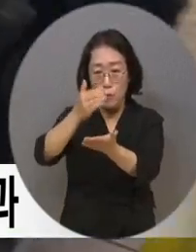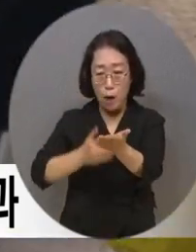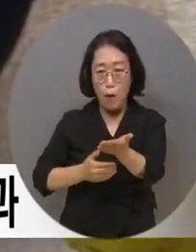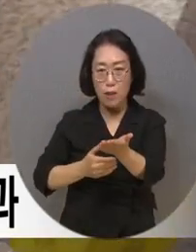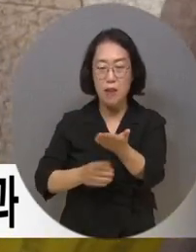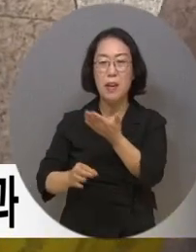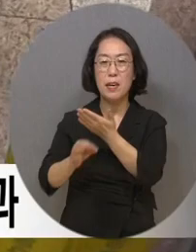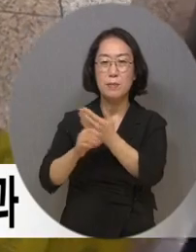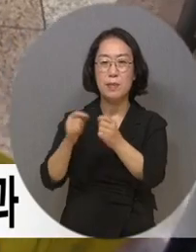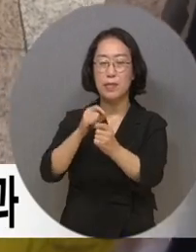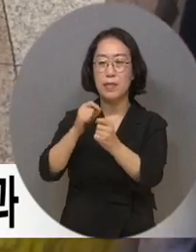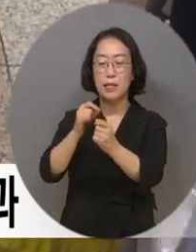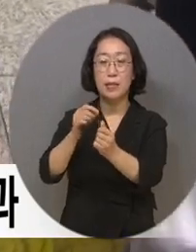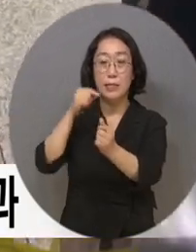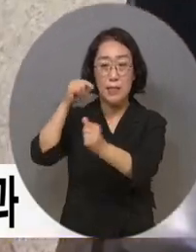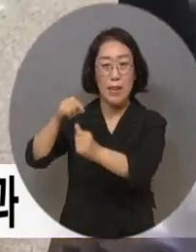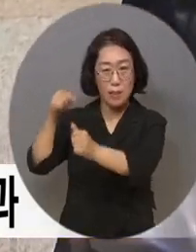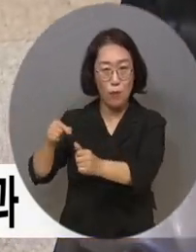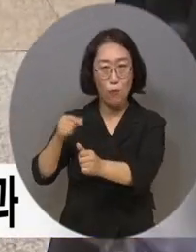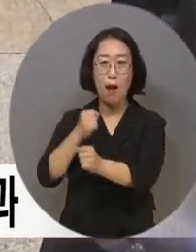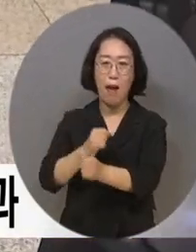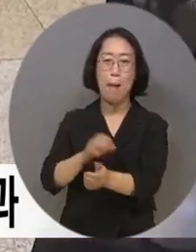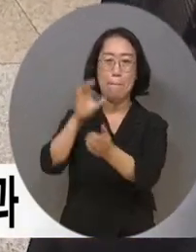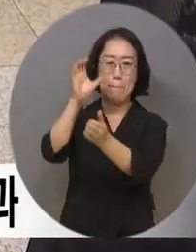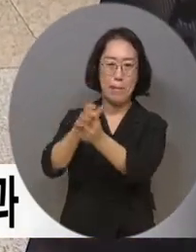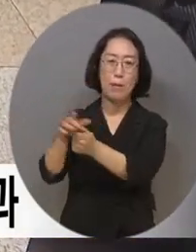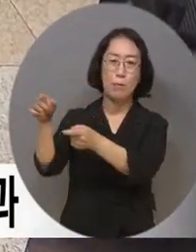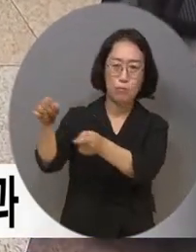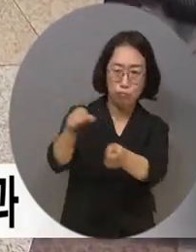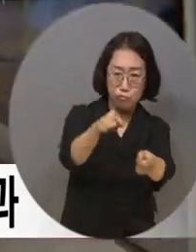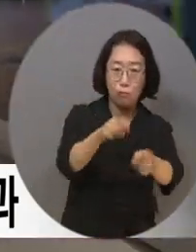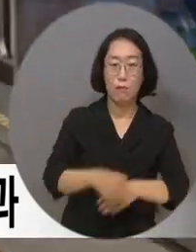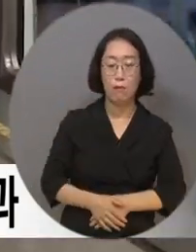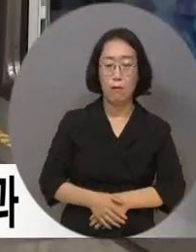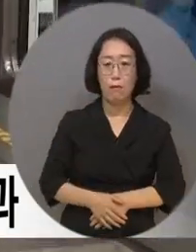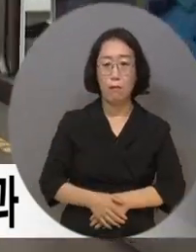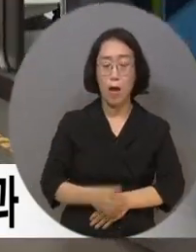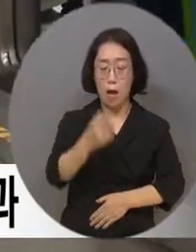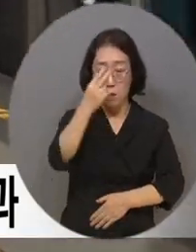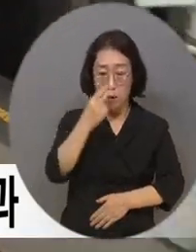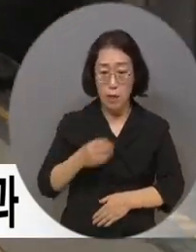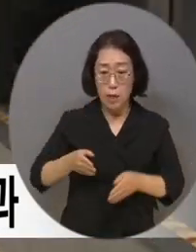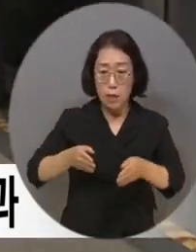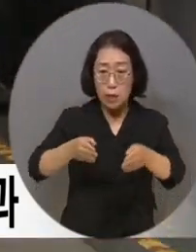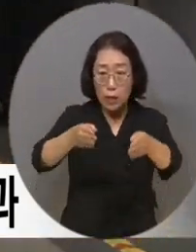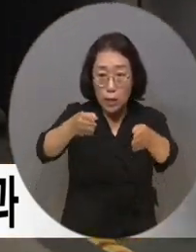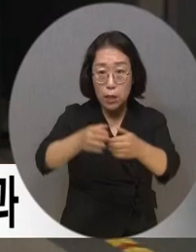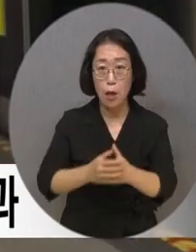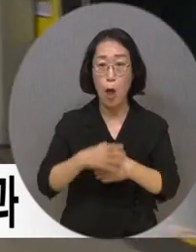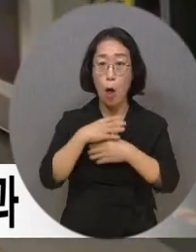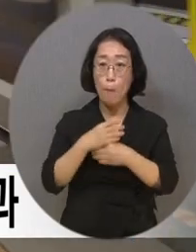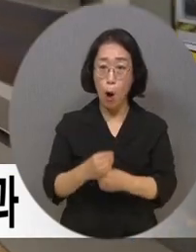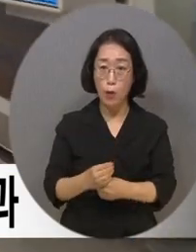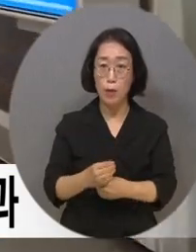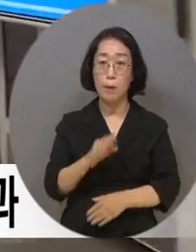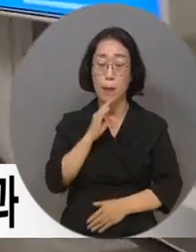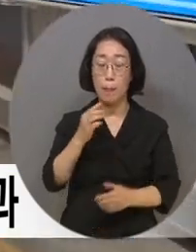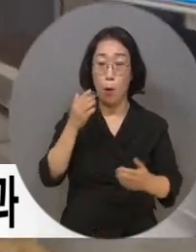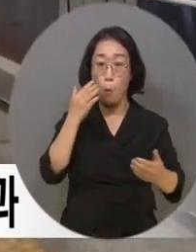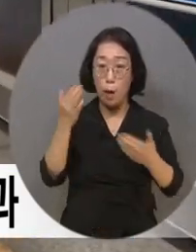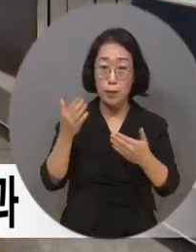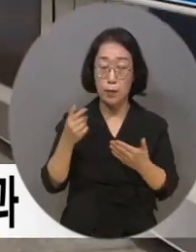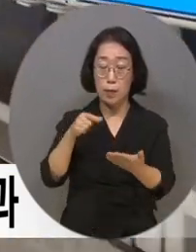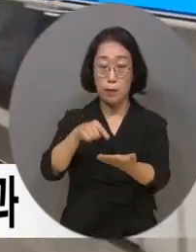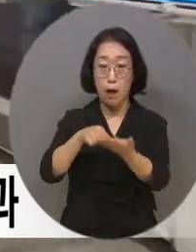시행령으로 정하도록 위임하고 있습니다 하지만 점자 블록이 이동 편의시설에 속한다는 것이 현행 법률의